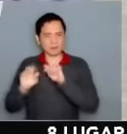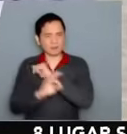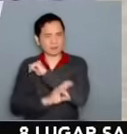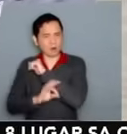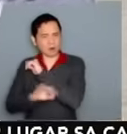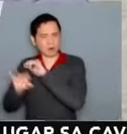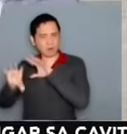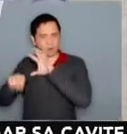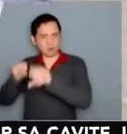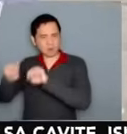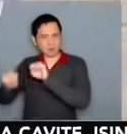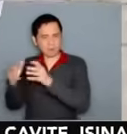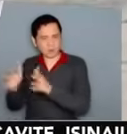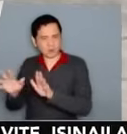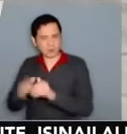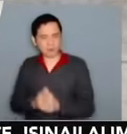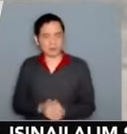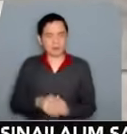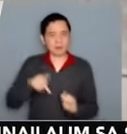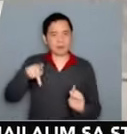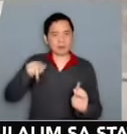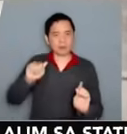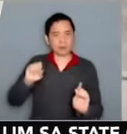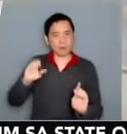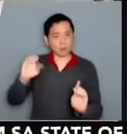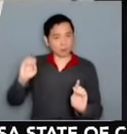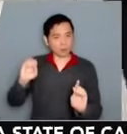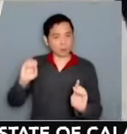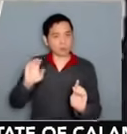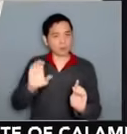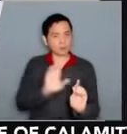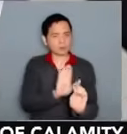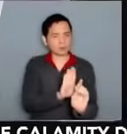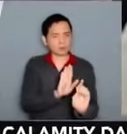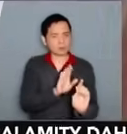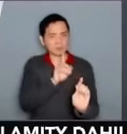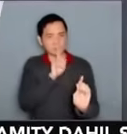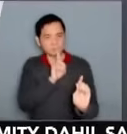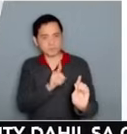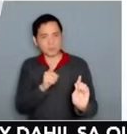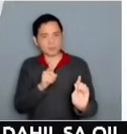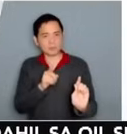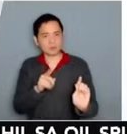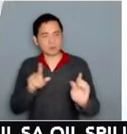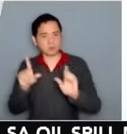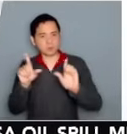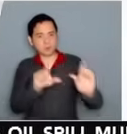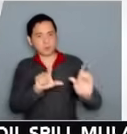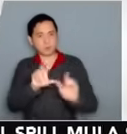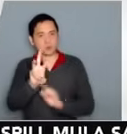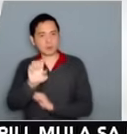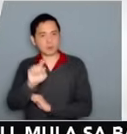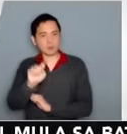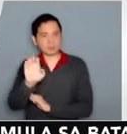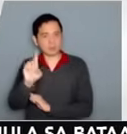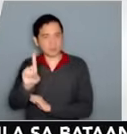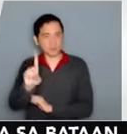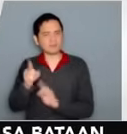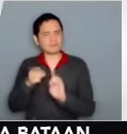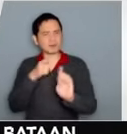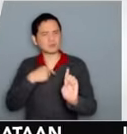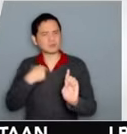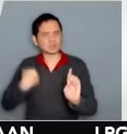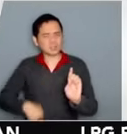ng paok na isa sa mga arestado wanted para sa malawakang fraud sa China at panloloko umano sa halos